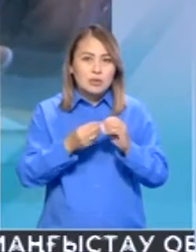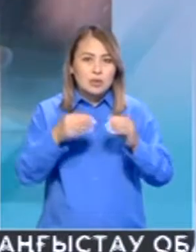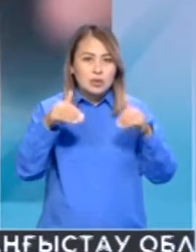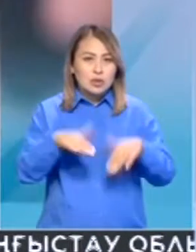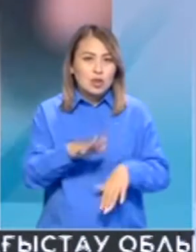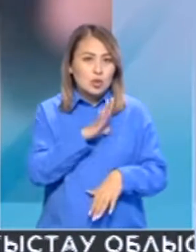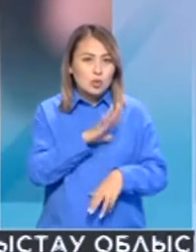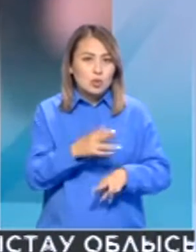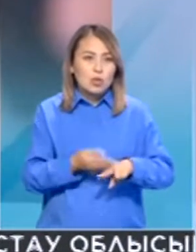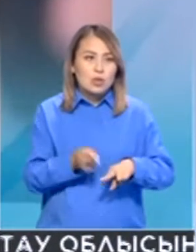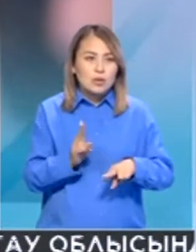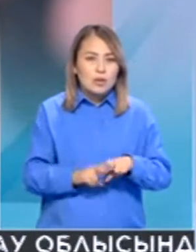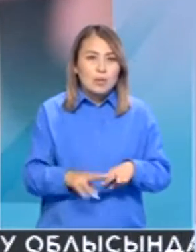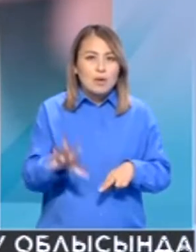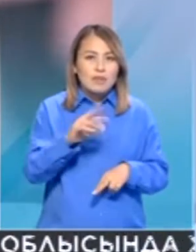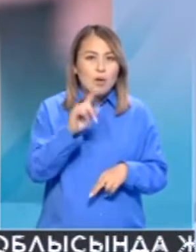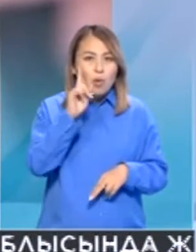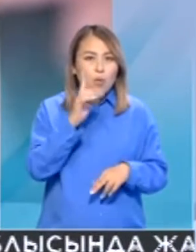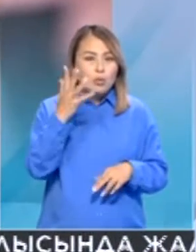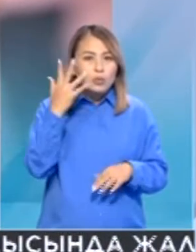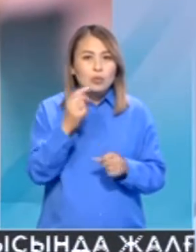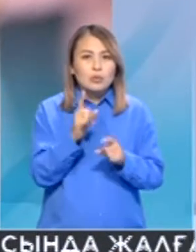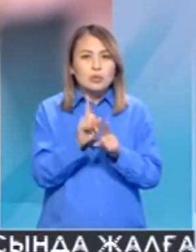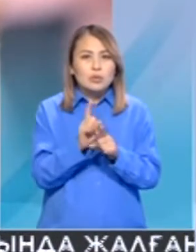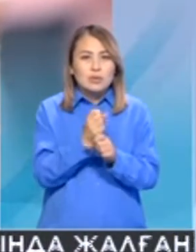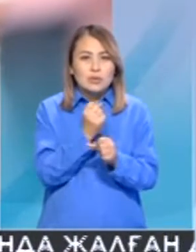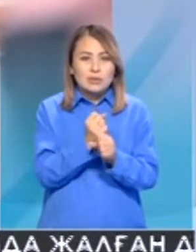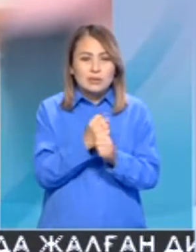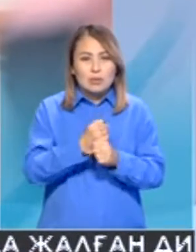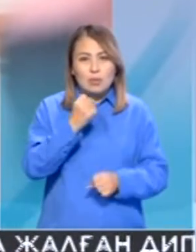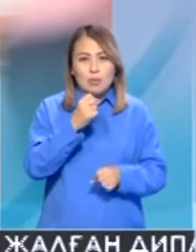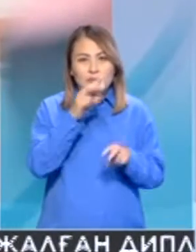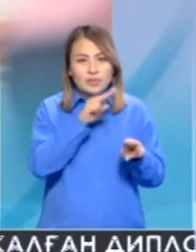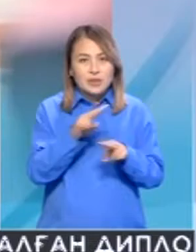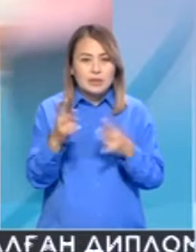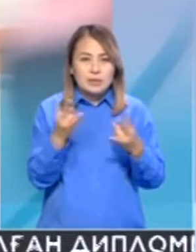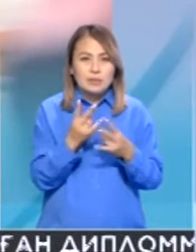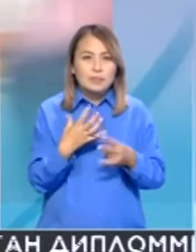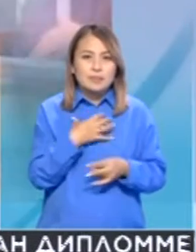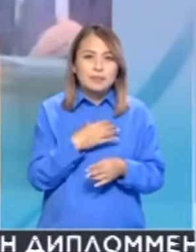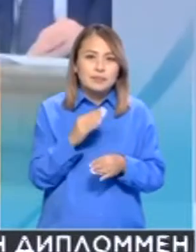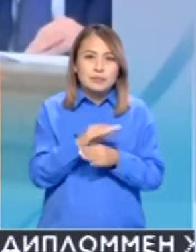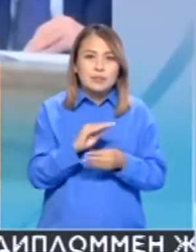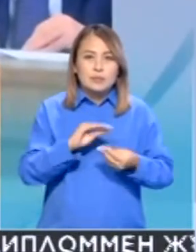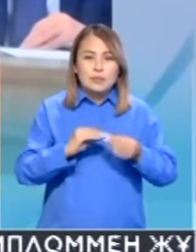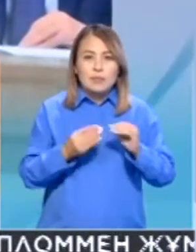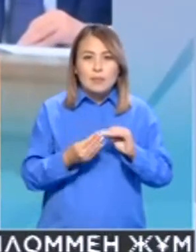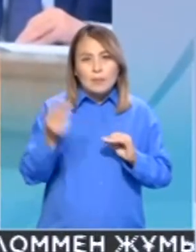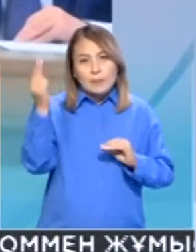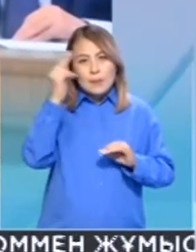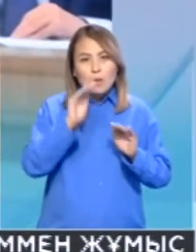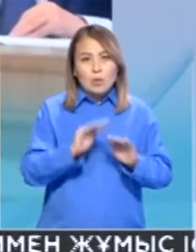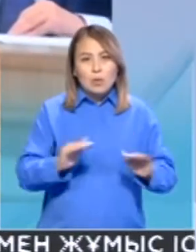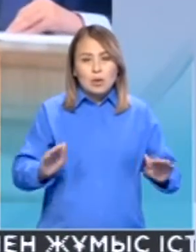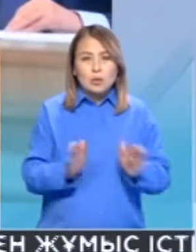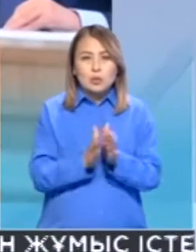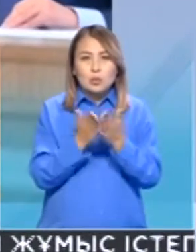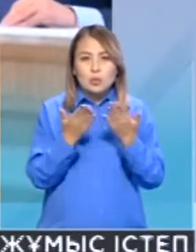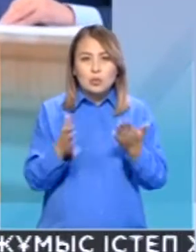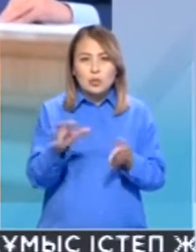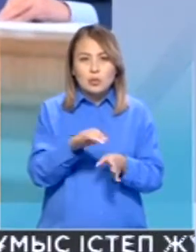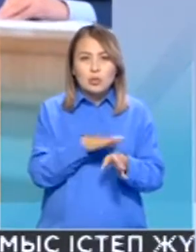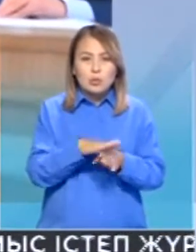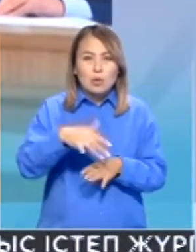жоқ. Сондықтан жайлы мектеп ұлттық жобасы үкіметтің қатаң бақылауында болуы тиіс. Тағы бір маңызды мәселе, балалар оқулыққа